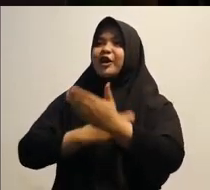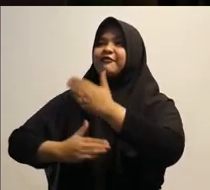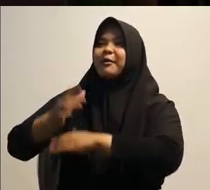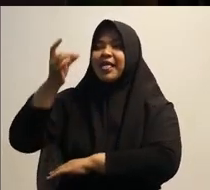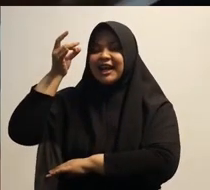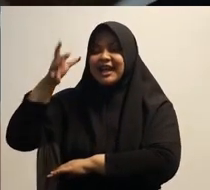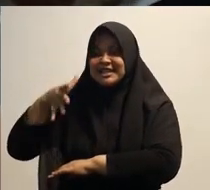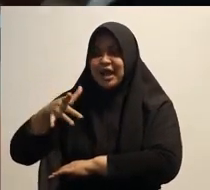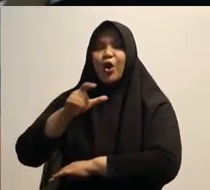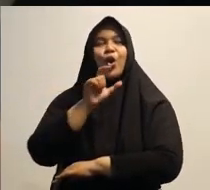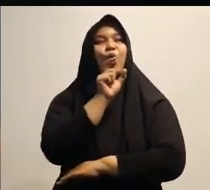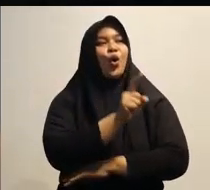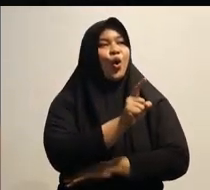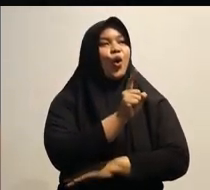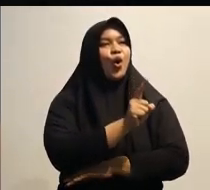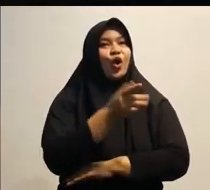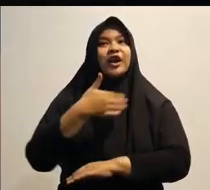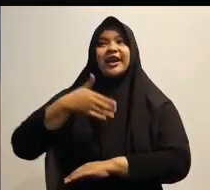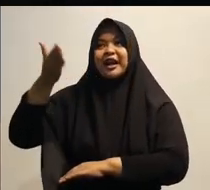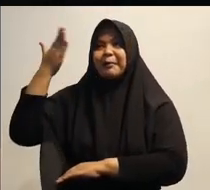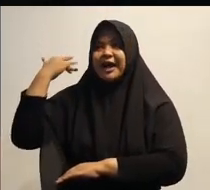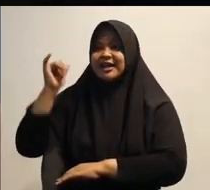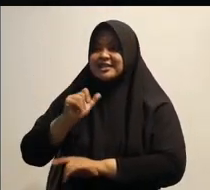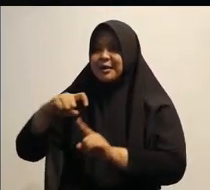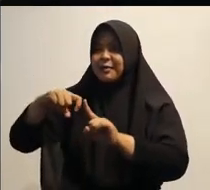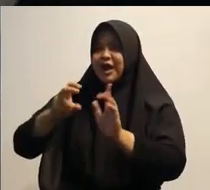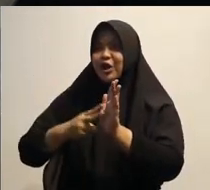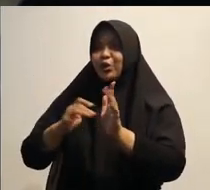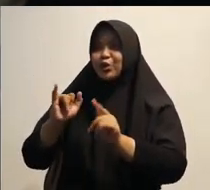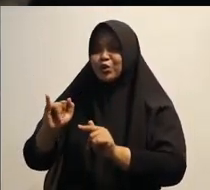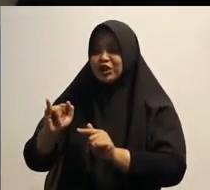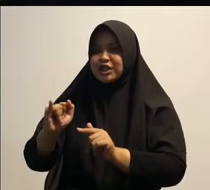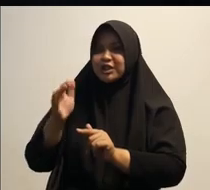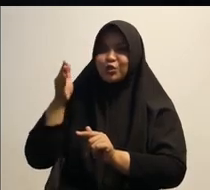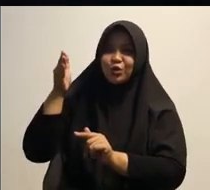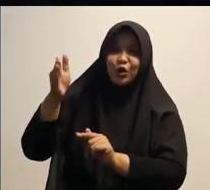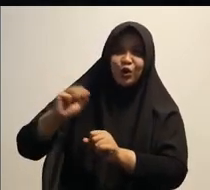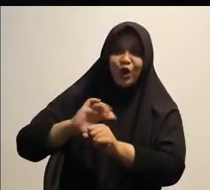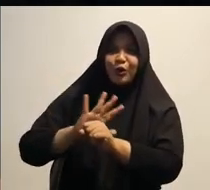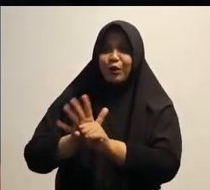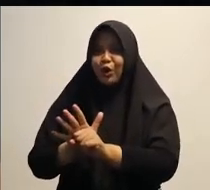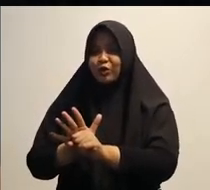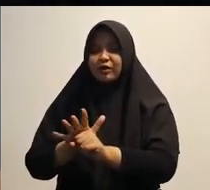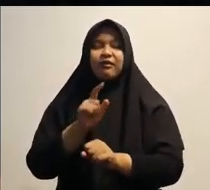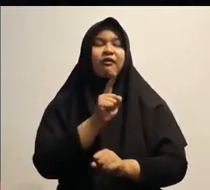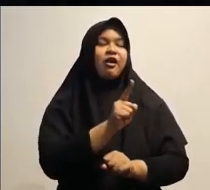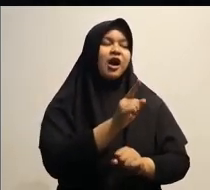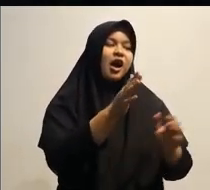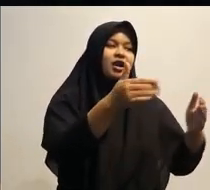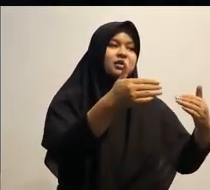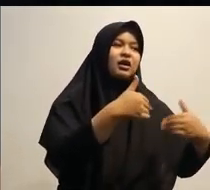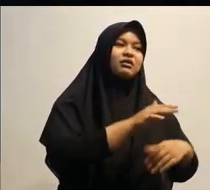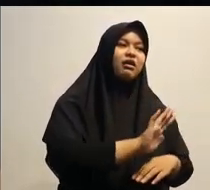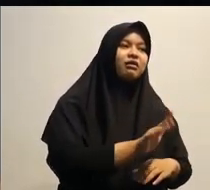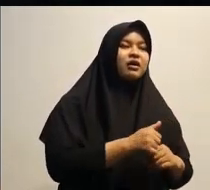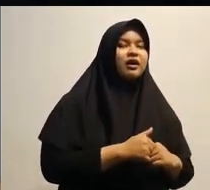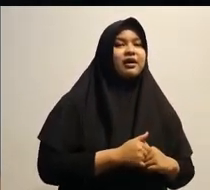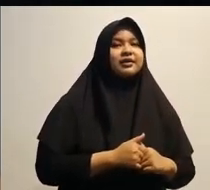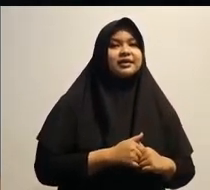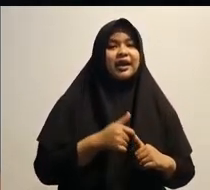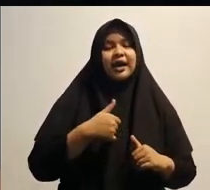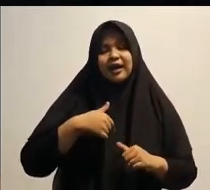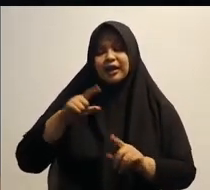desa. Oh, jadi kan kemarin aku sama Budi tuh kita jalan-jalan ke Kulon Progo. Wah, gak ngajakin nih si Budi nih